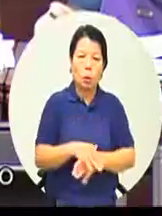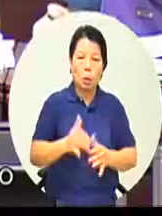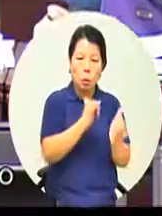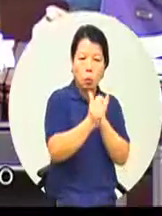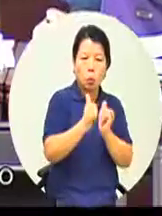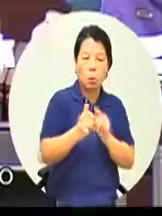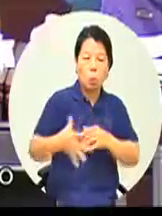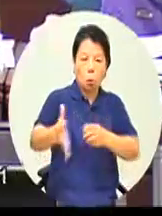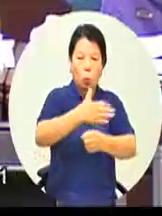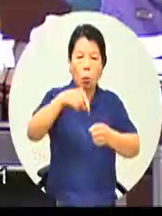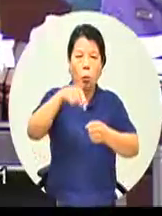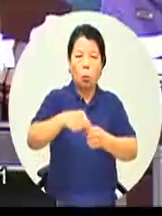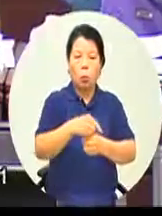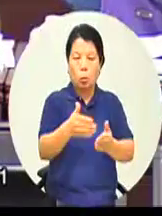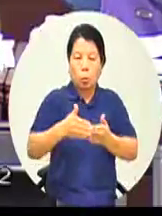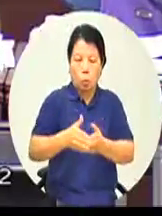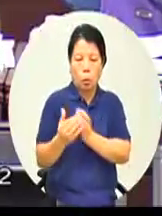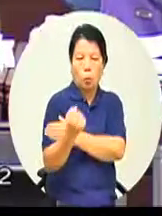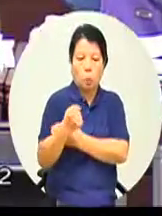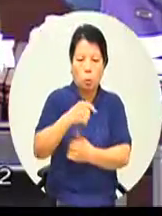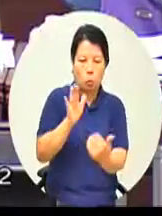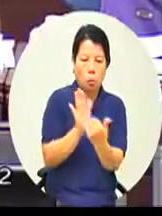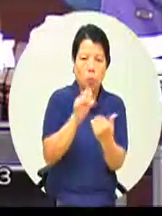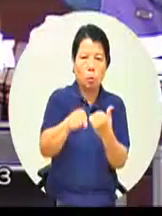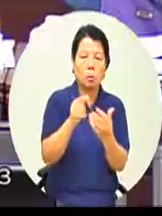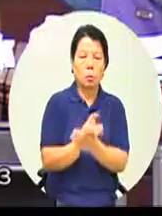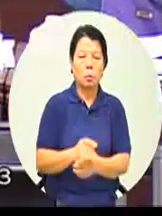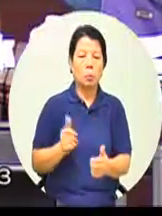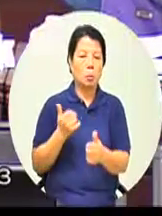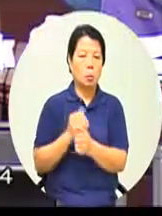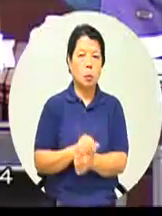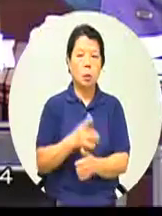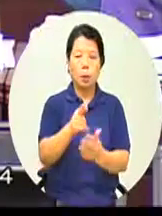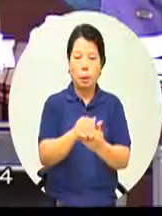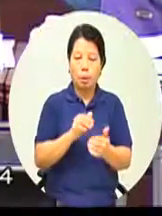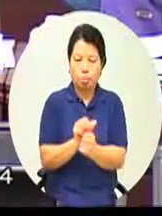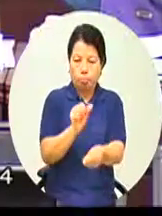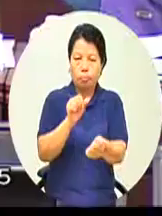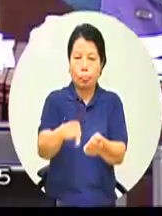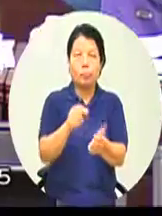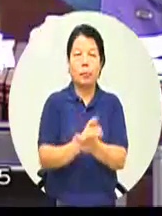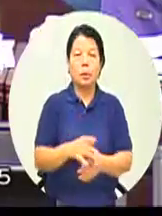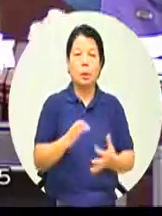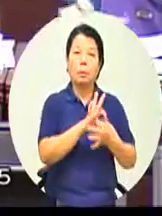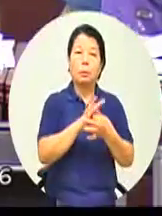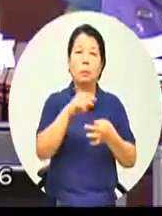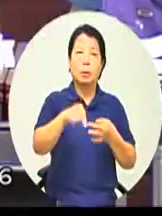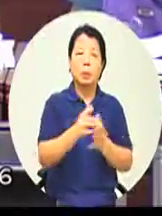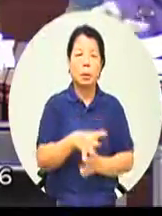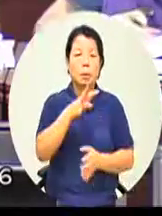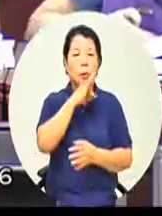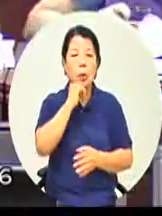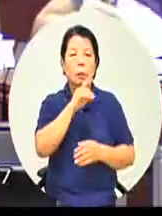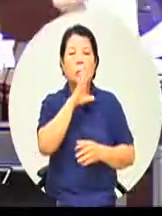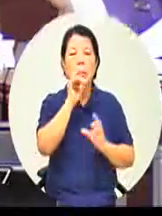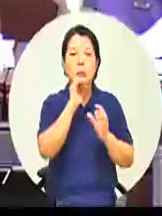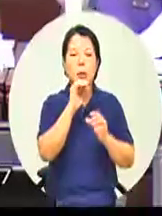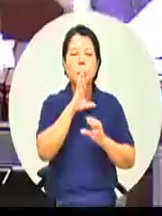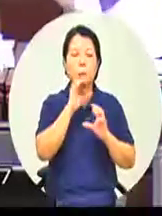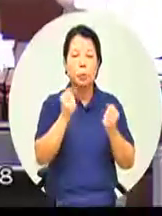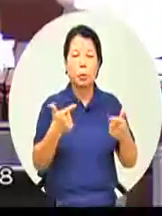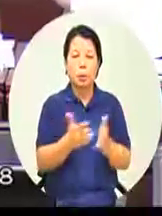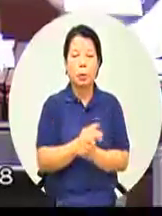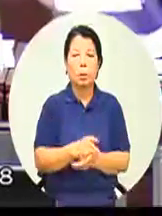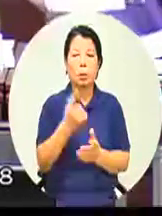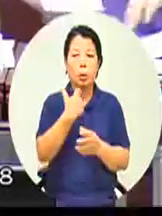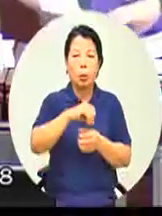举国之力要来做这个防止跟这个对抗的工作。那以刚才关心到年龄层是不是往下降，以刚